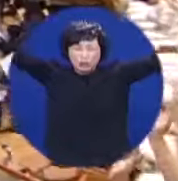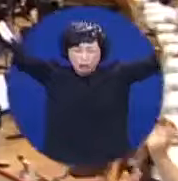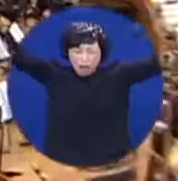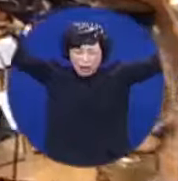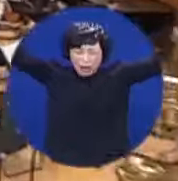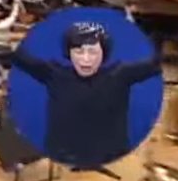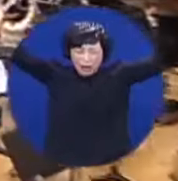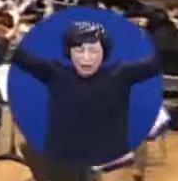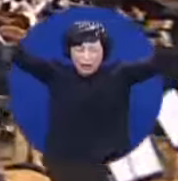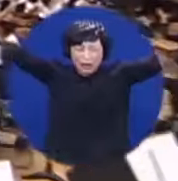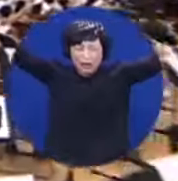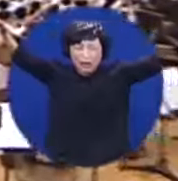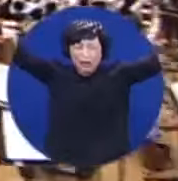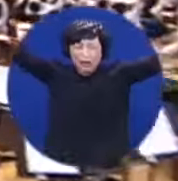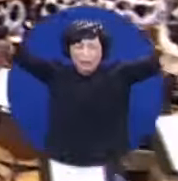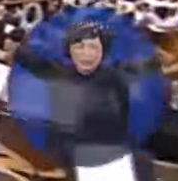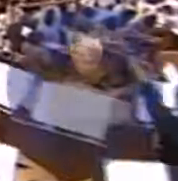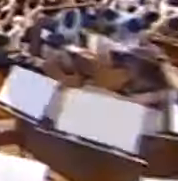주여,